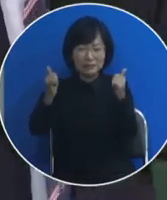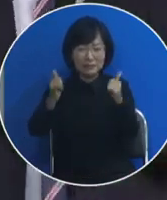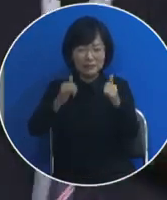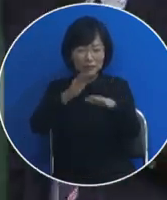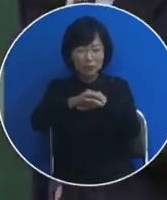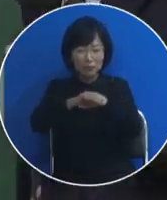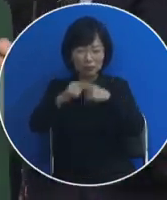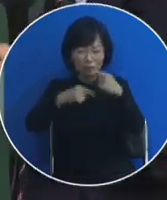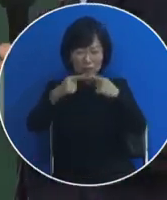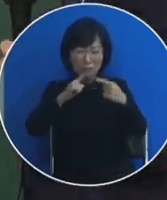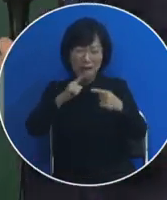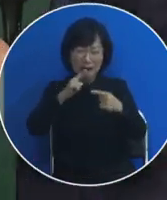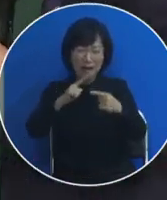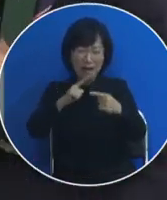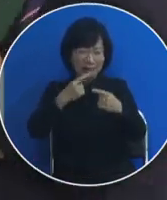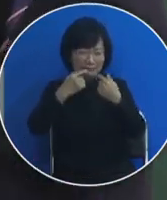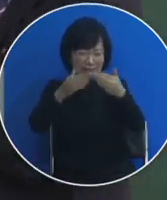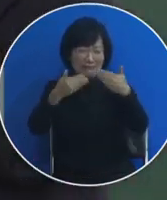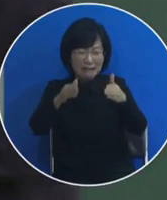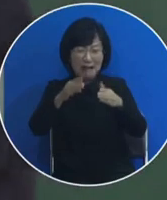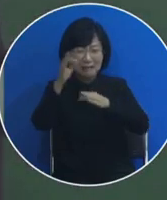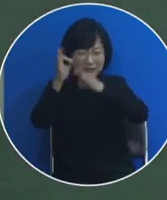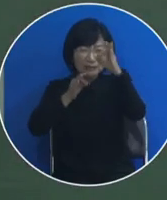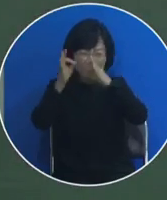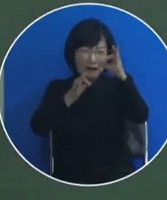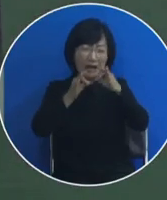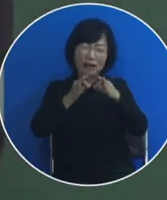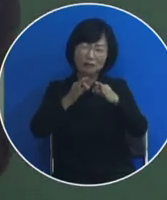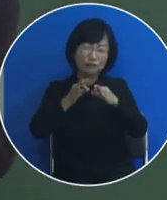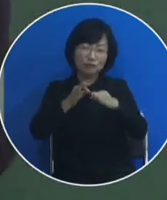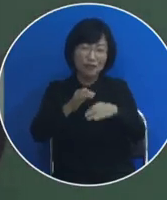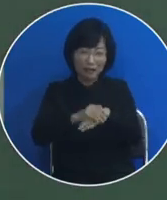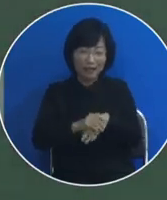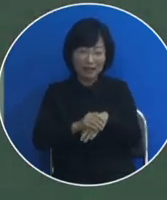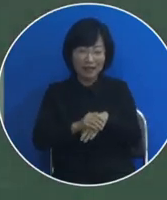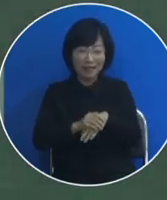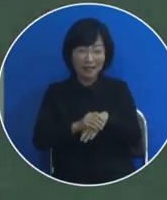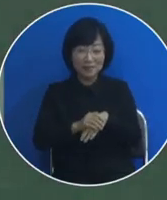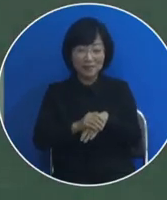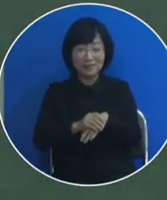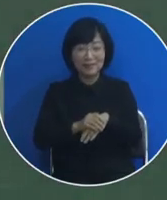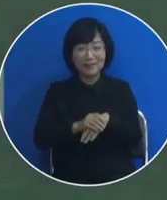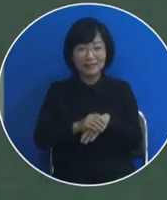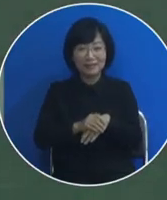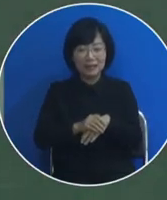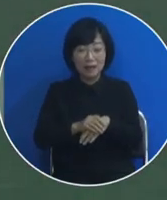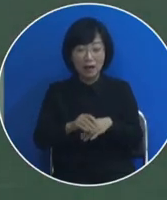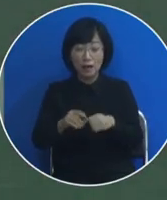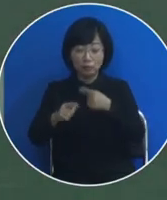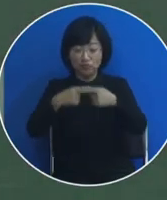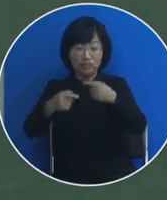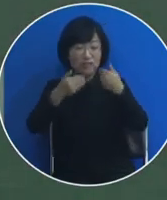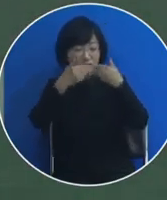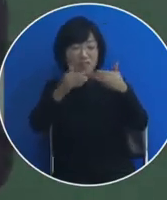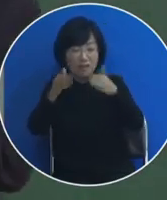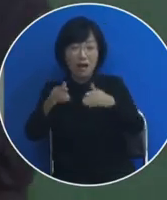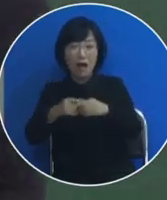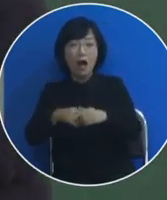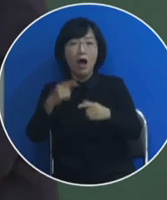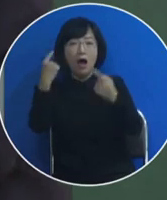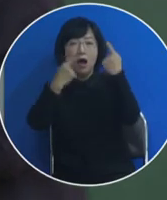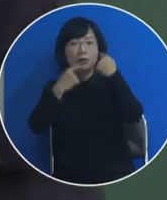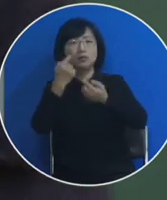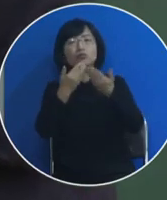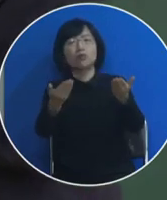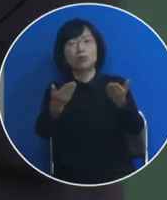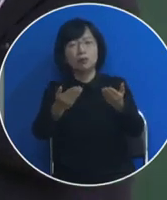because we make so many mistakes in this area. 똑같은 말인데도 왜 다른 사람에게 막 상처 주는 말하고 이렇게 하잖아요. Even though it's the same words, we say words that give